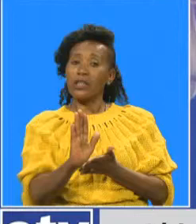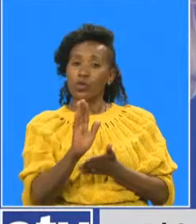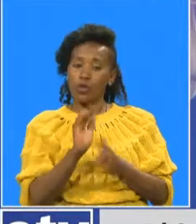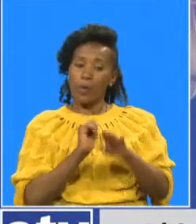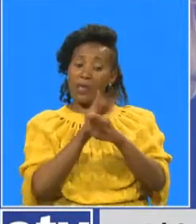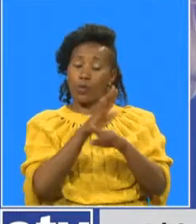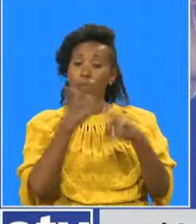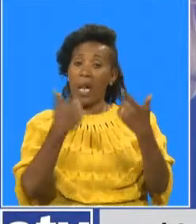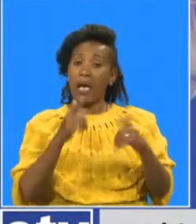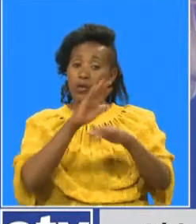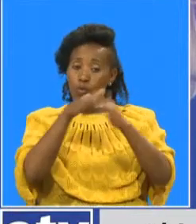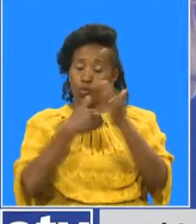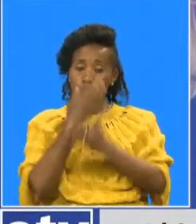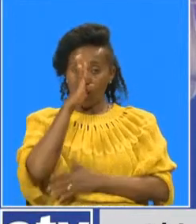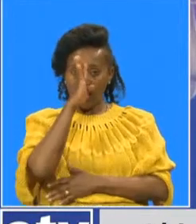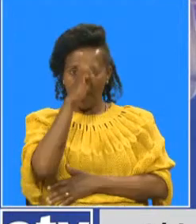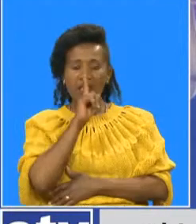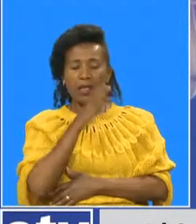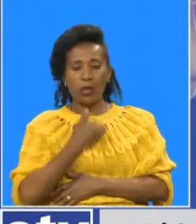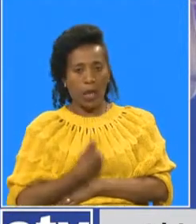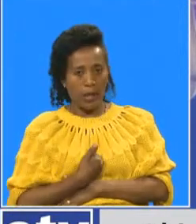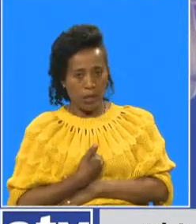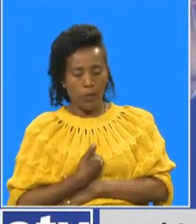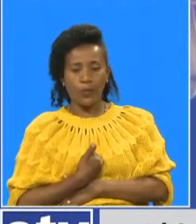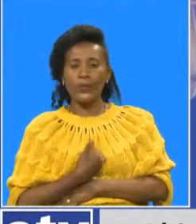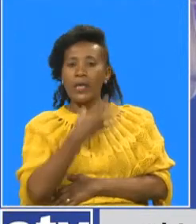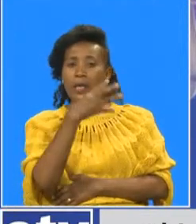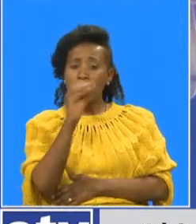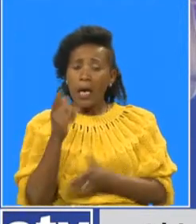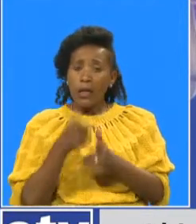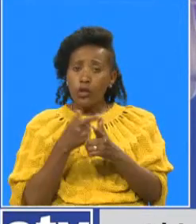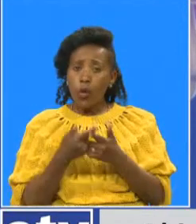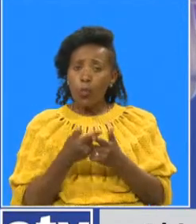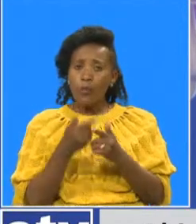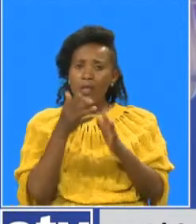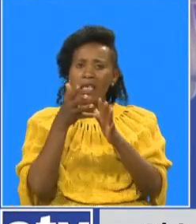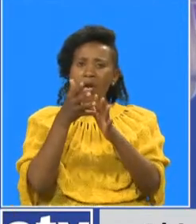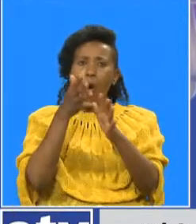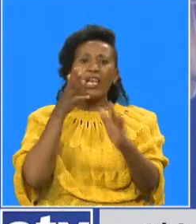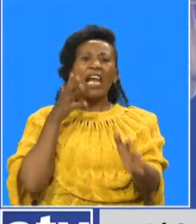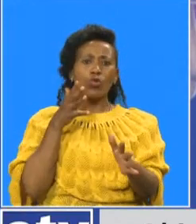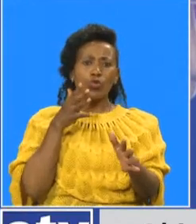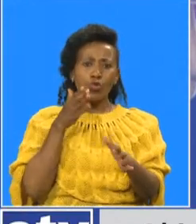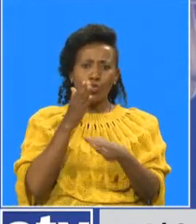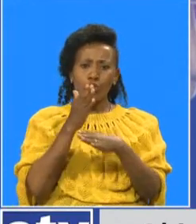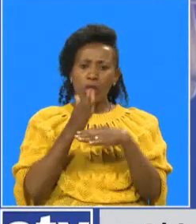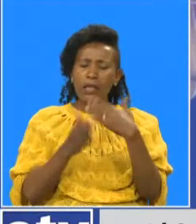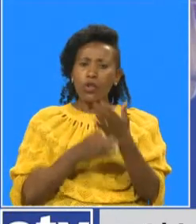የሚልኩበት አጋጣሚ ሁሉ እየተፈጠረ ነው ያለው እና እንደውም ኦርደሩ ሊበዛ ስለሚችል